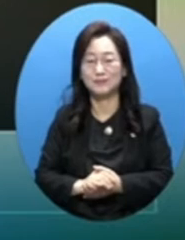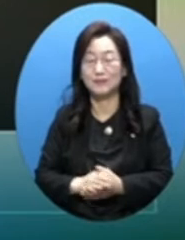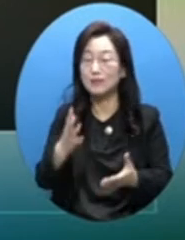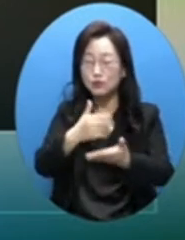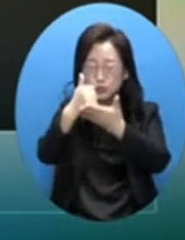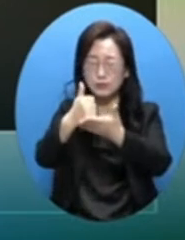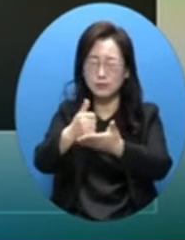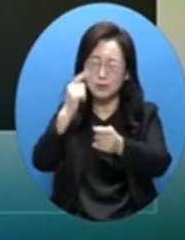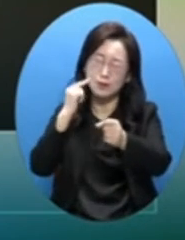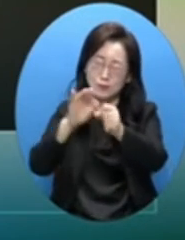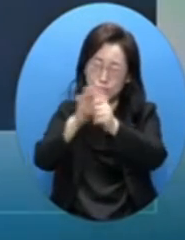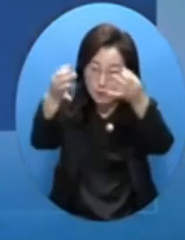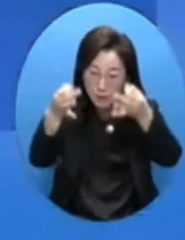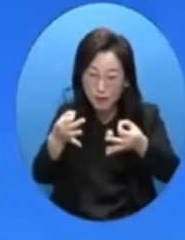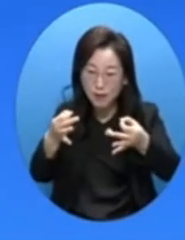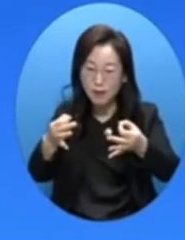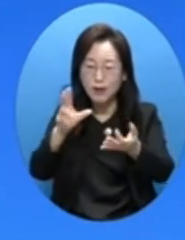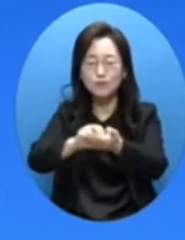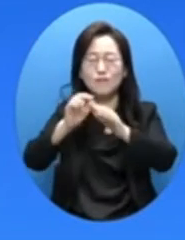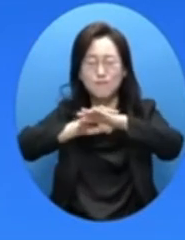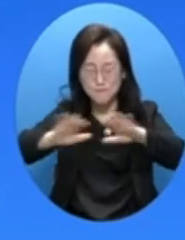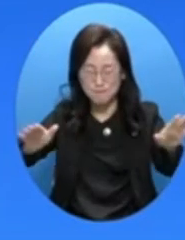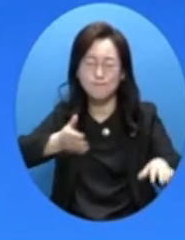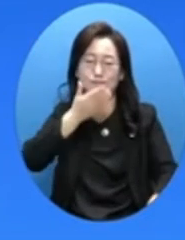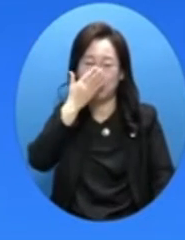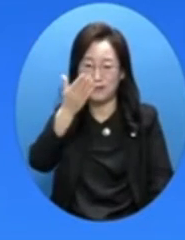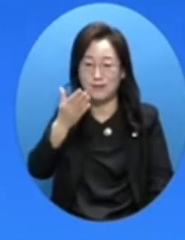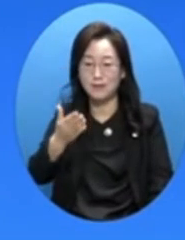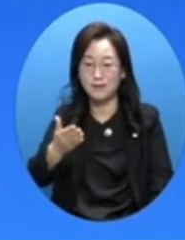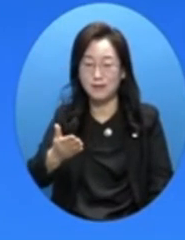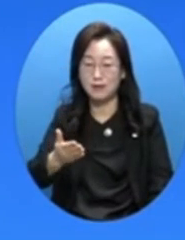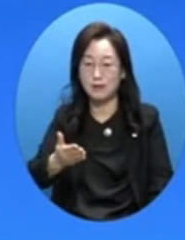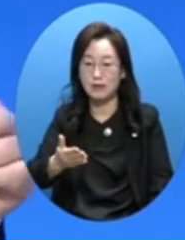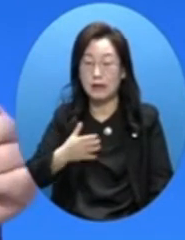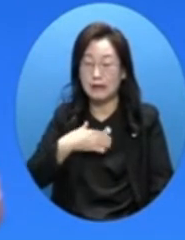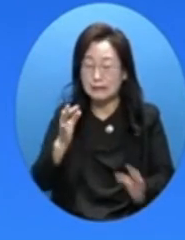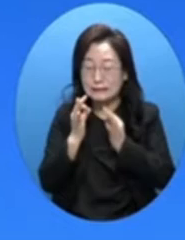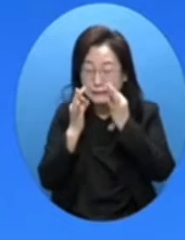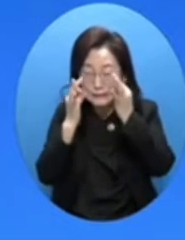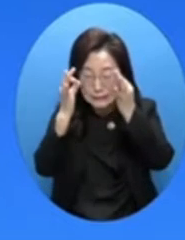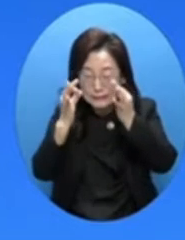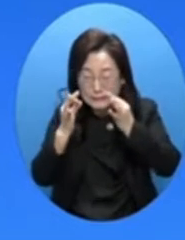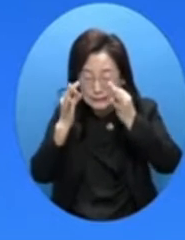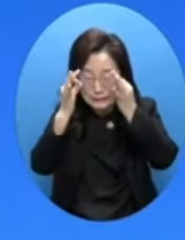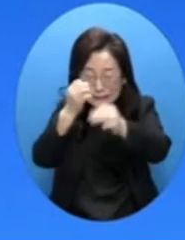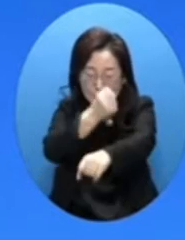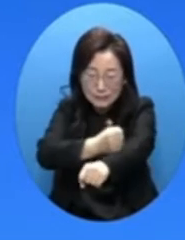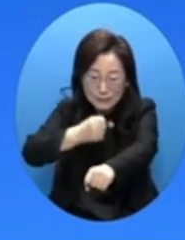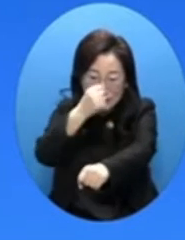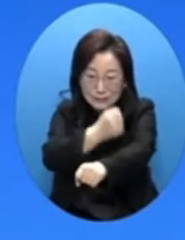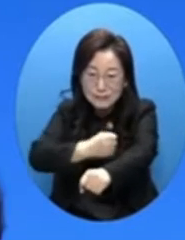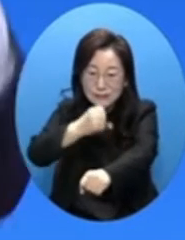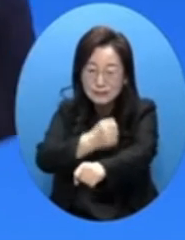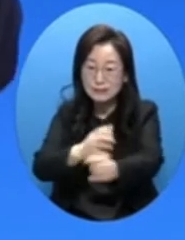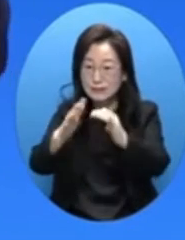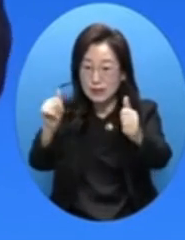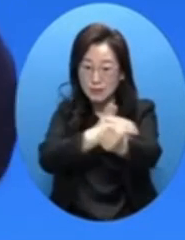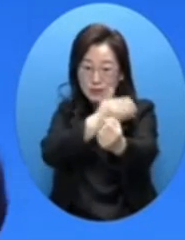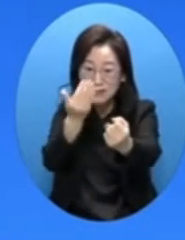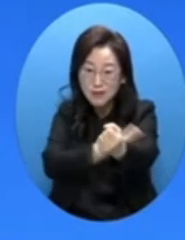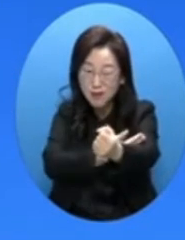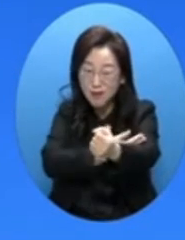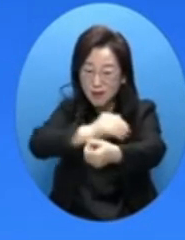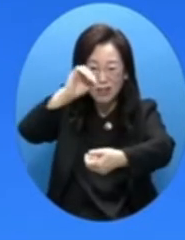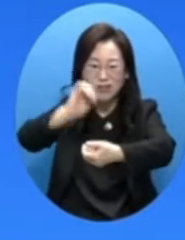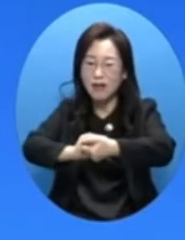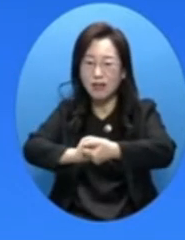주님이 불쌍히 보시면 모든 문제가 해결되는 것입니다. 아무리 내가 애쓰고 힘써도 우리 인간의 능력은 제한되어